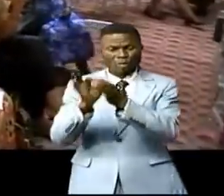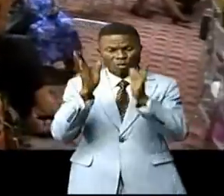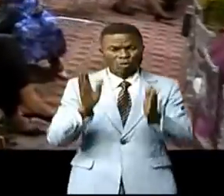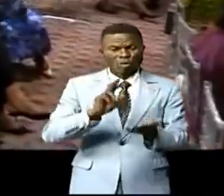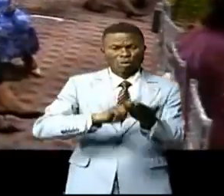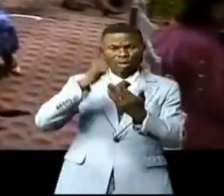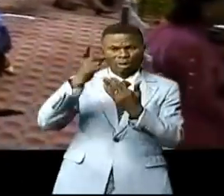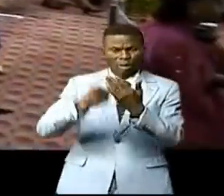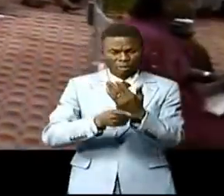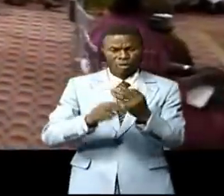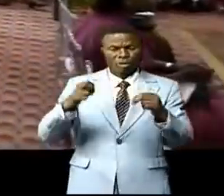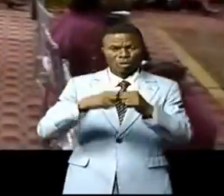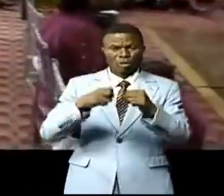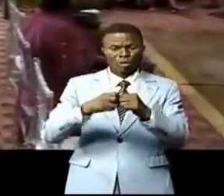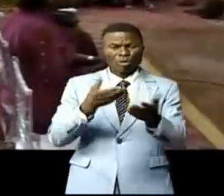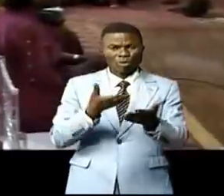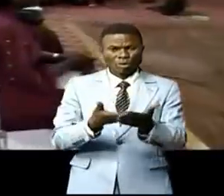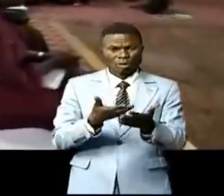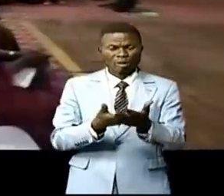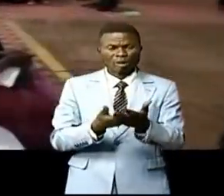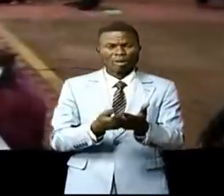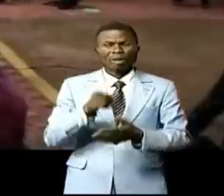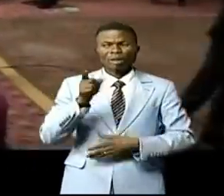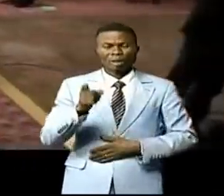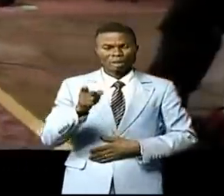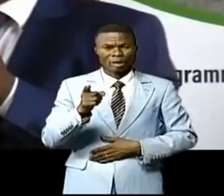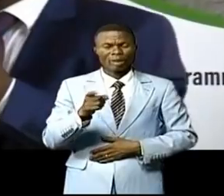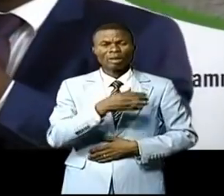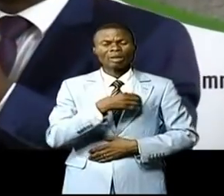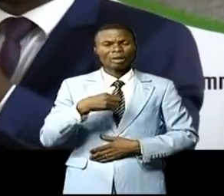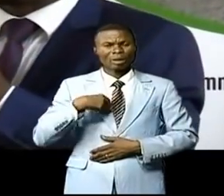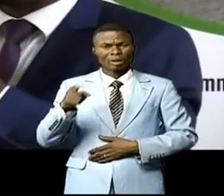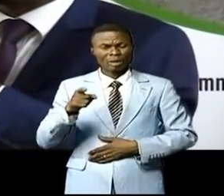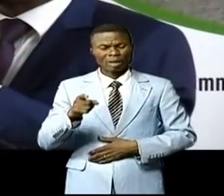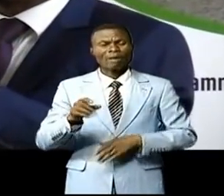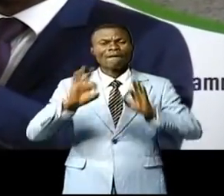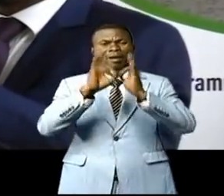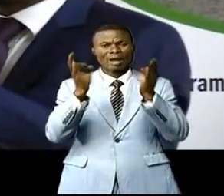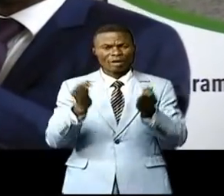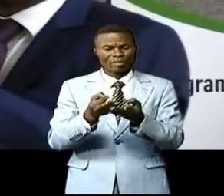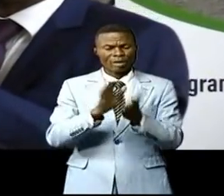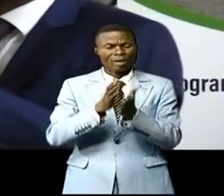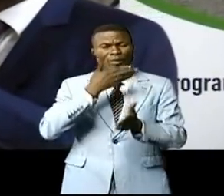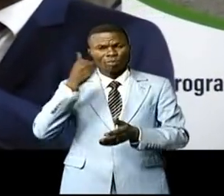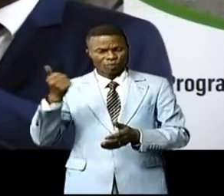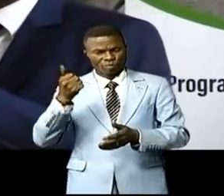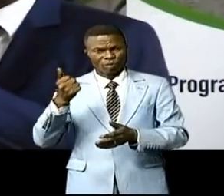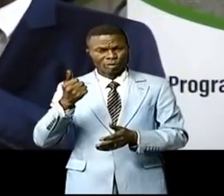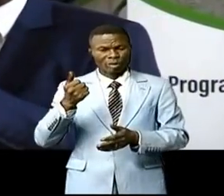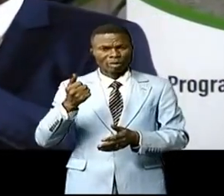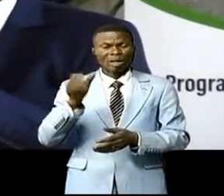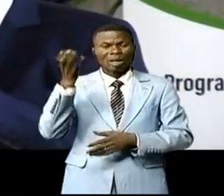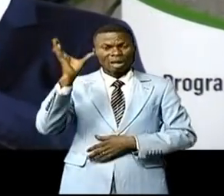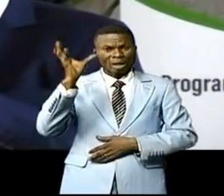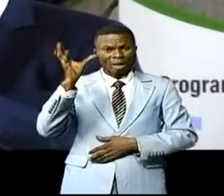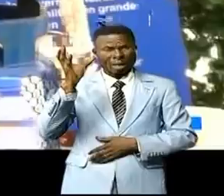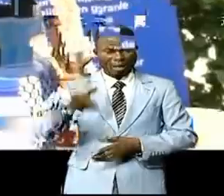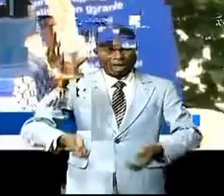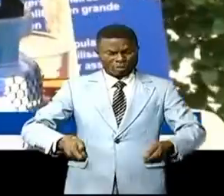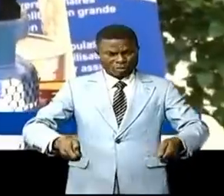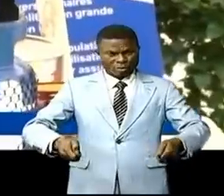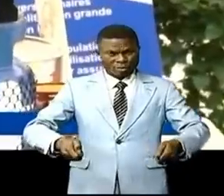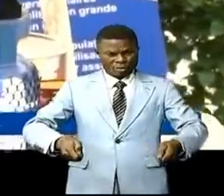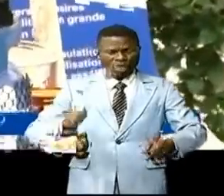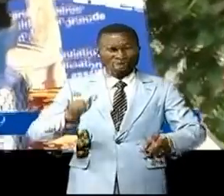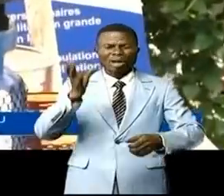programme énergie Fonared, Kou Adio Goyam, le foyer amélioré, c'est le bois zéro qui permet d'utiliser moins